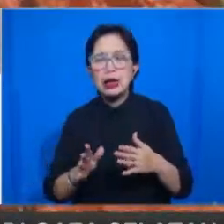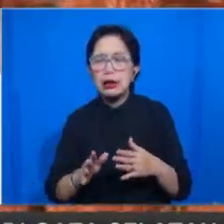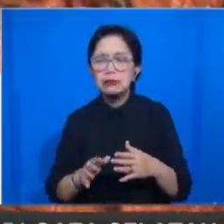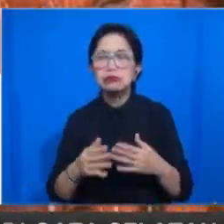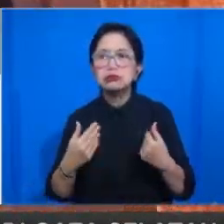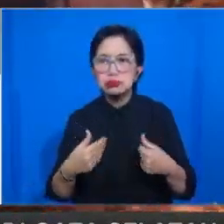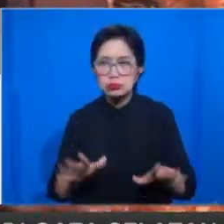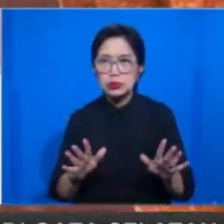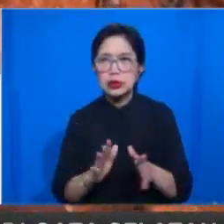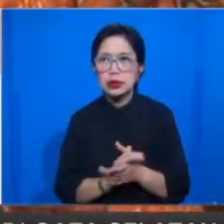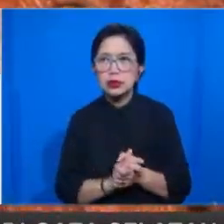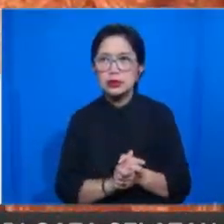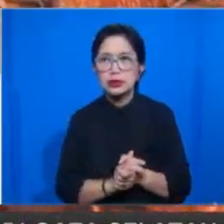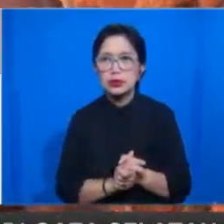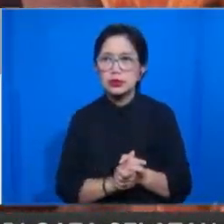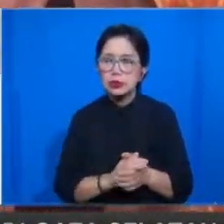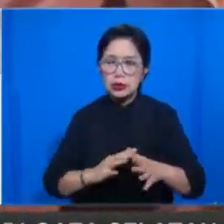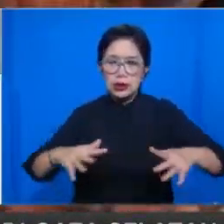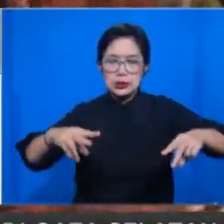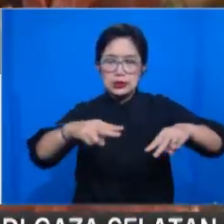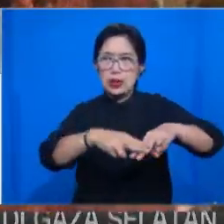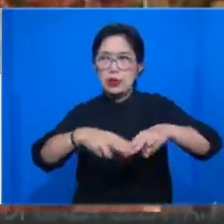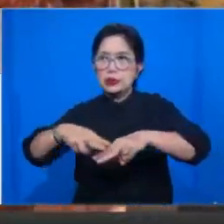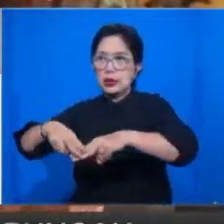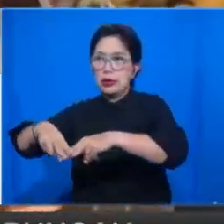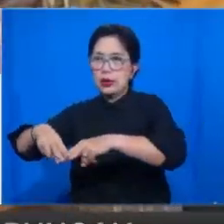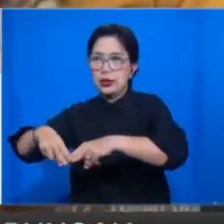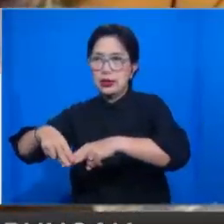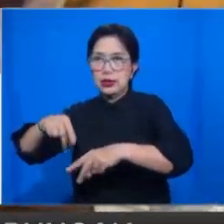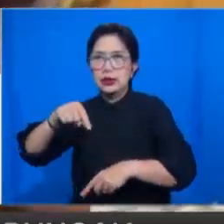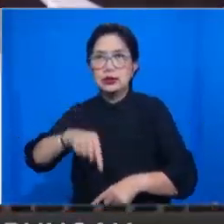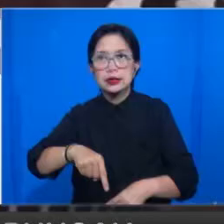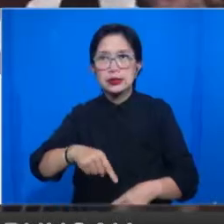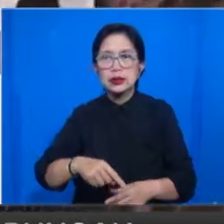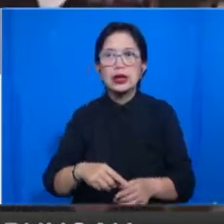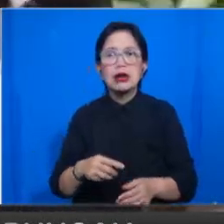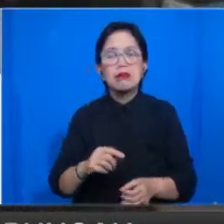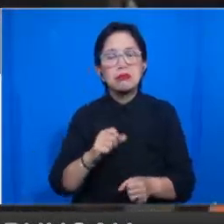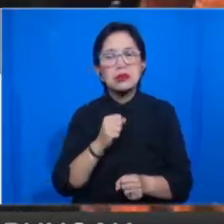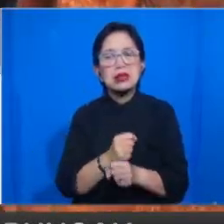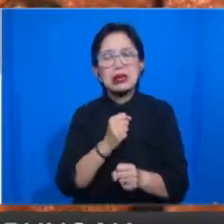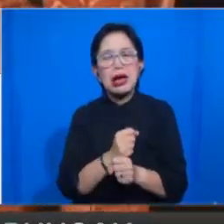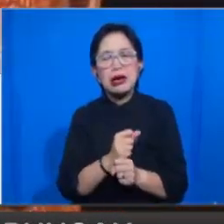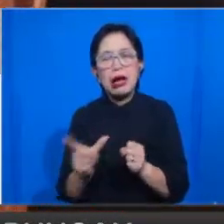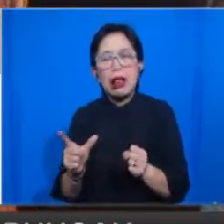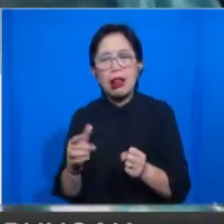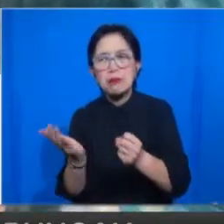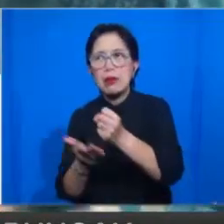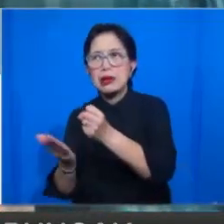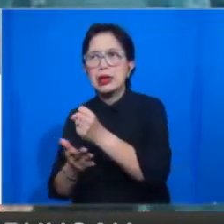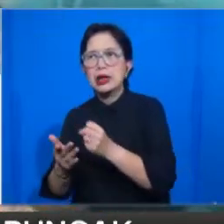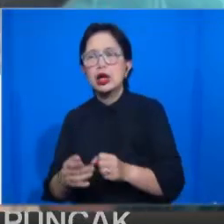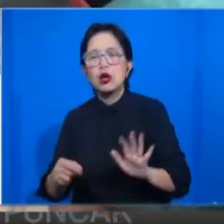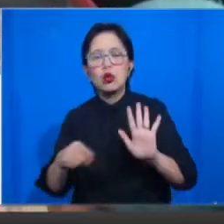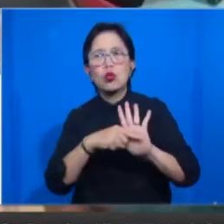sekitar 680 hektar sawah di 15 desa di Kecamatan Jati 7 mengalami gagal panen. Selain karena kekurangan air,